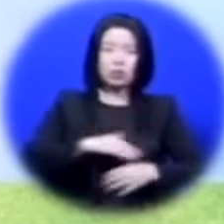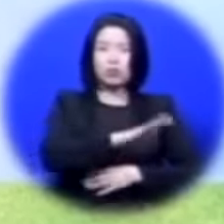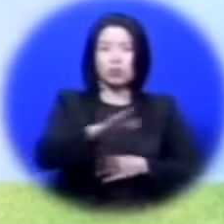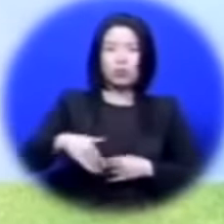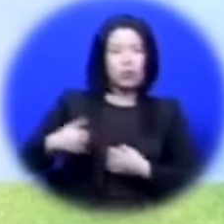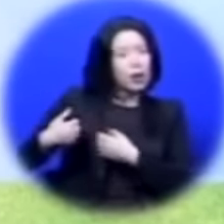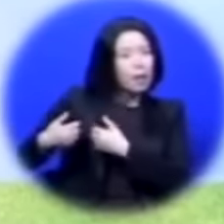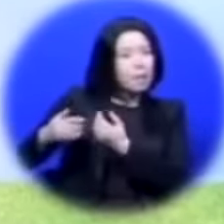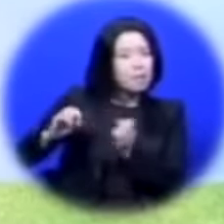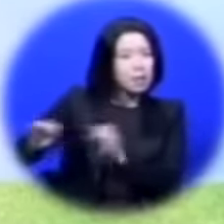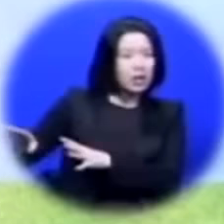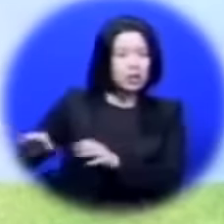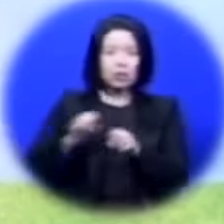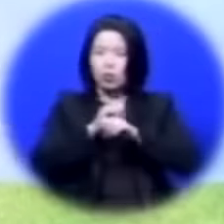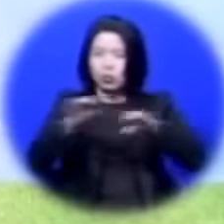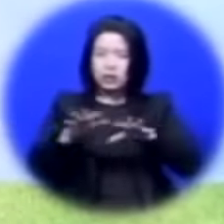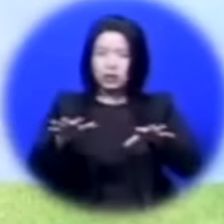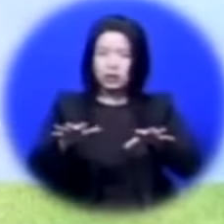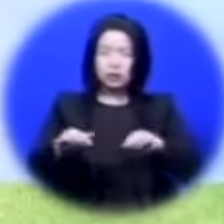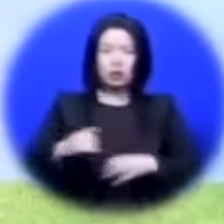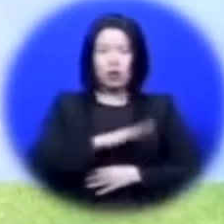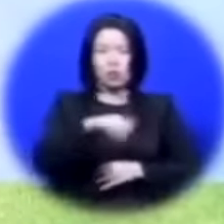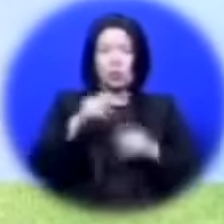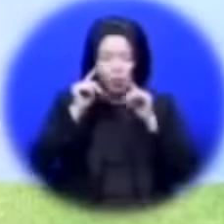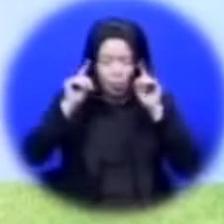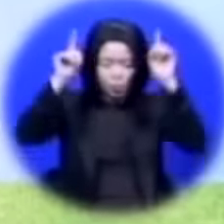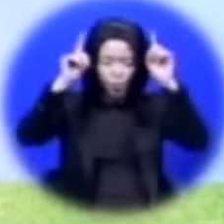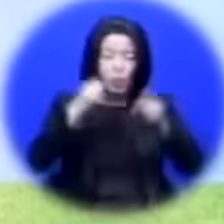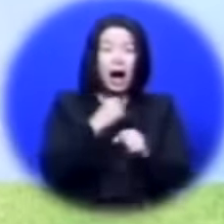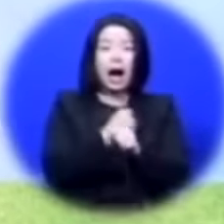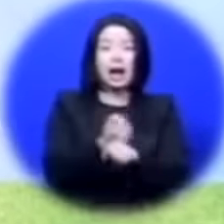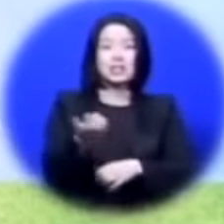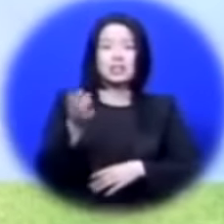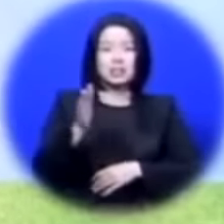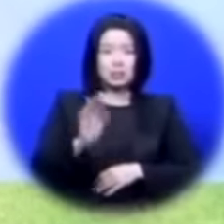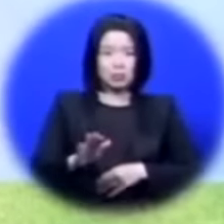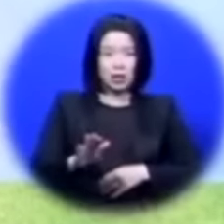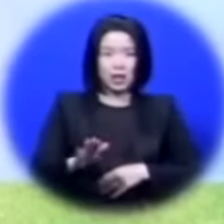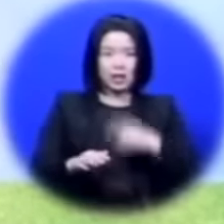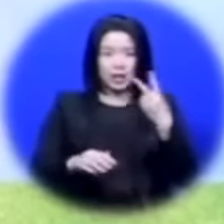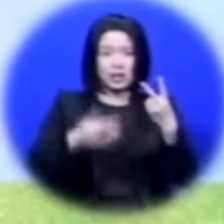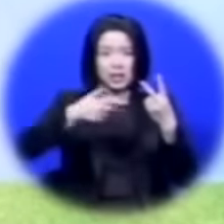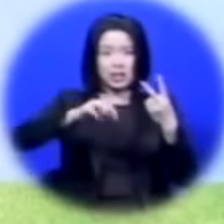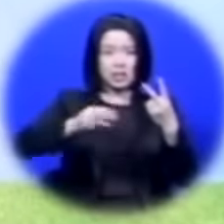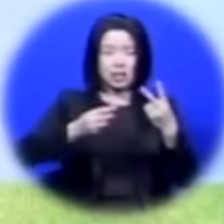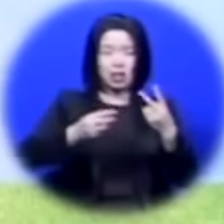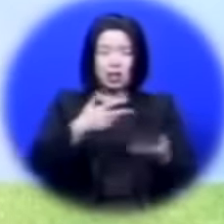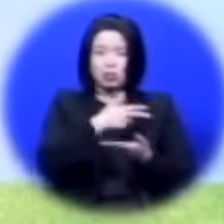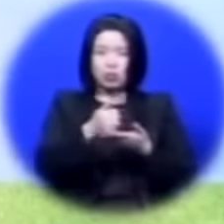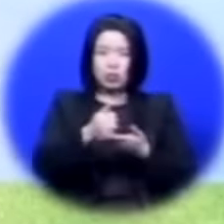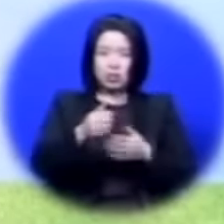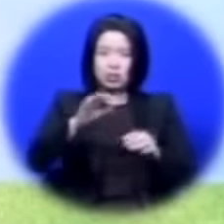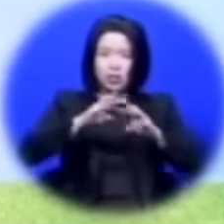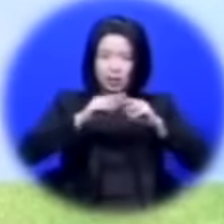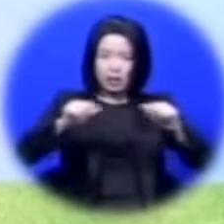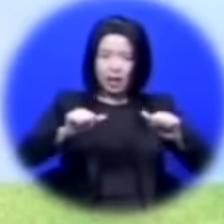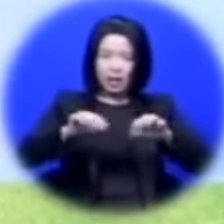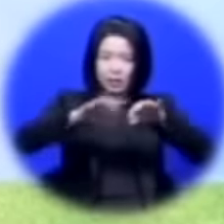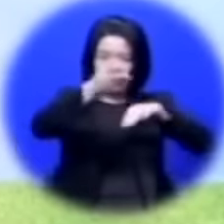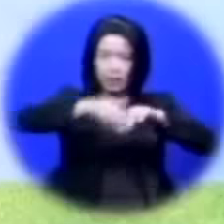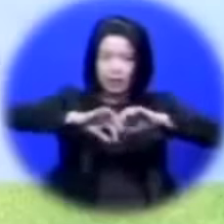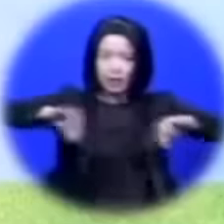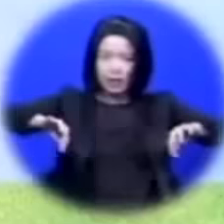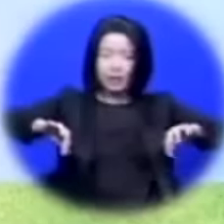버리시고 흩으시고 우리에게 하셨으나 2절에 주님께서 땅을 흔드시면 아지